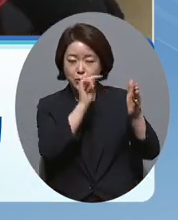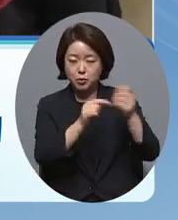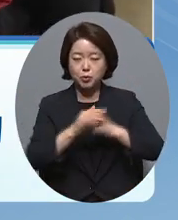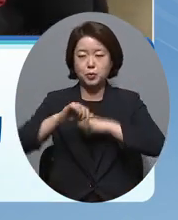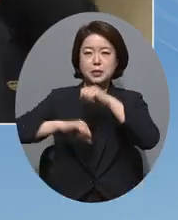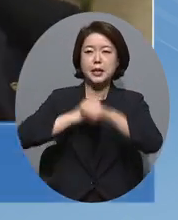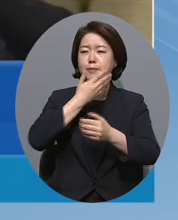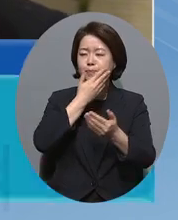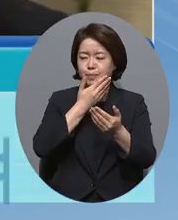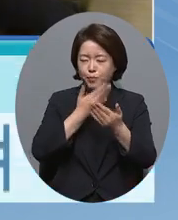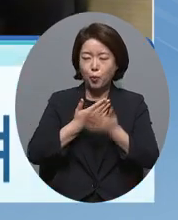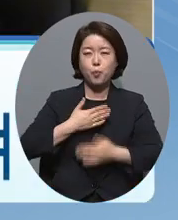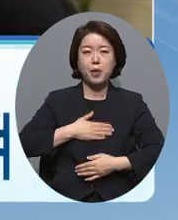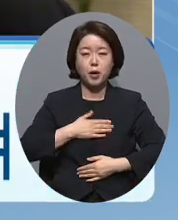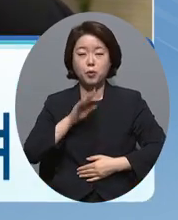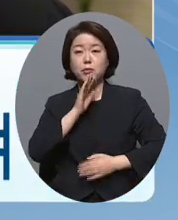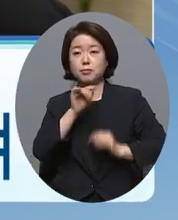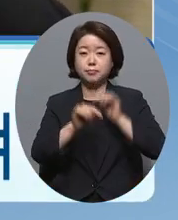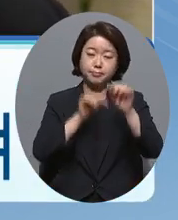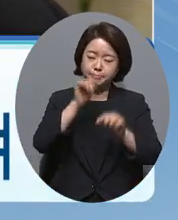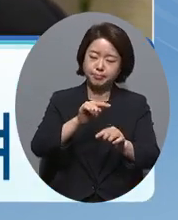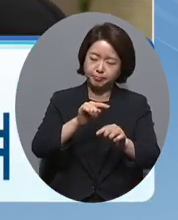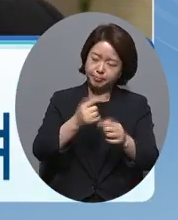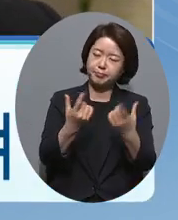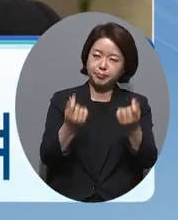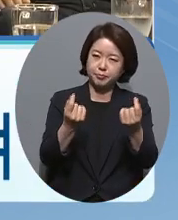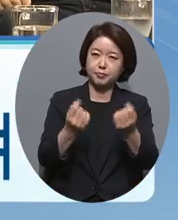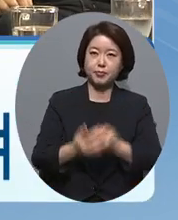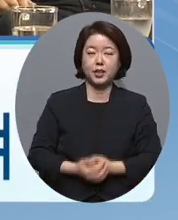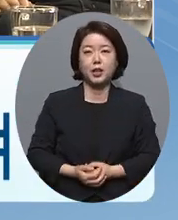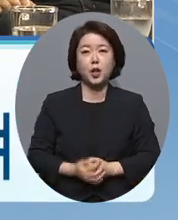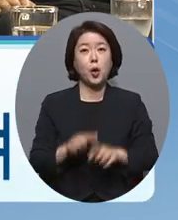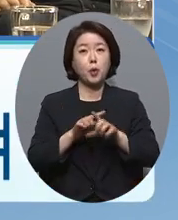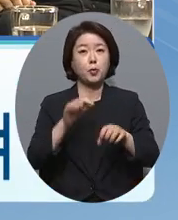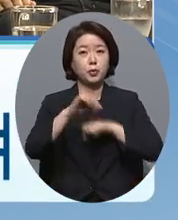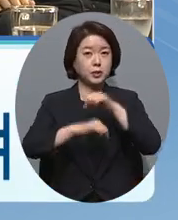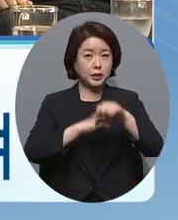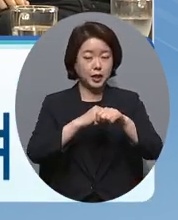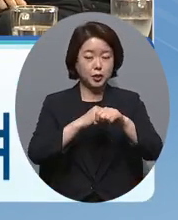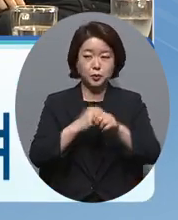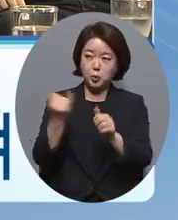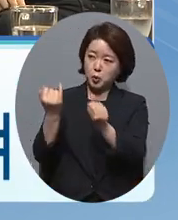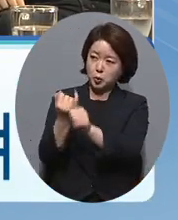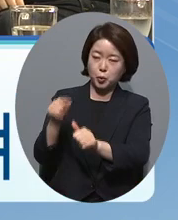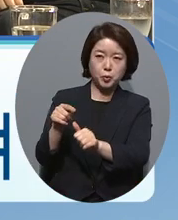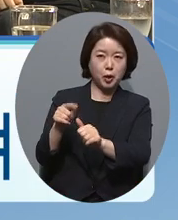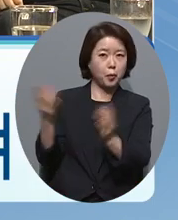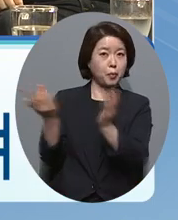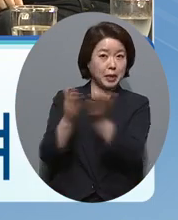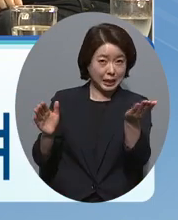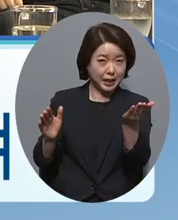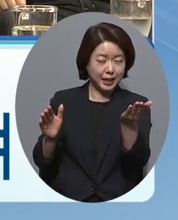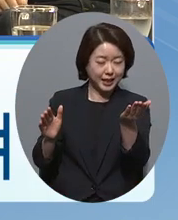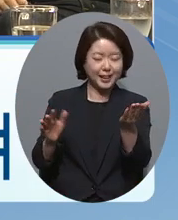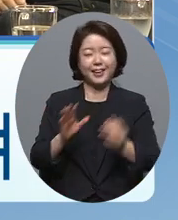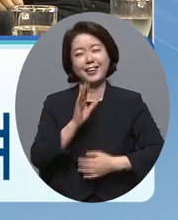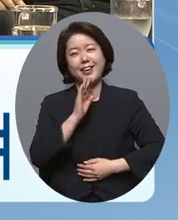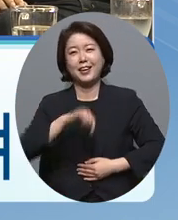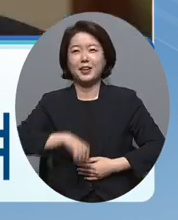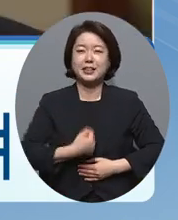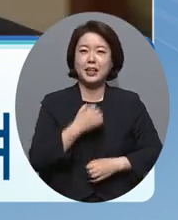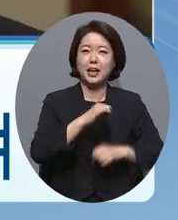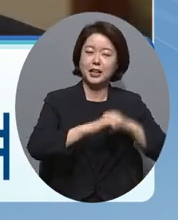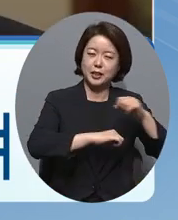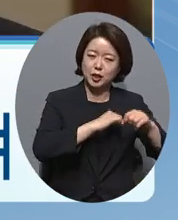소중함을 알고 그것을 실천한 것이 아닌가 보통 자유는 결혼 제도와는 좀 잘 안 맞잖아요 결혼이라고 하는 거는 본인의